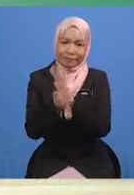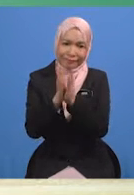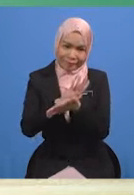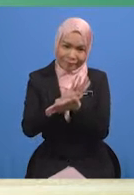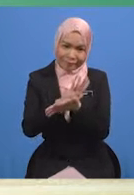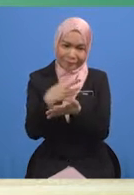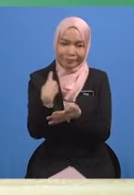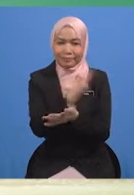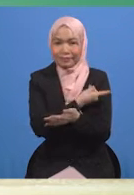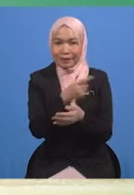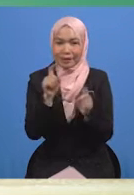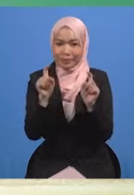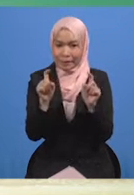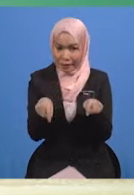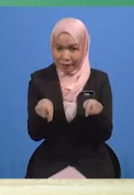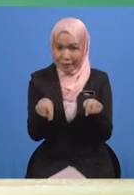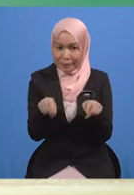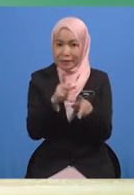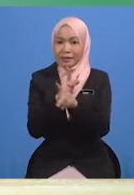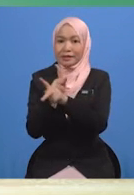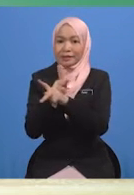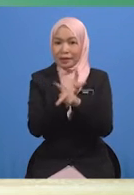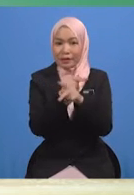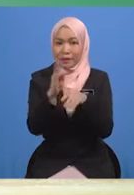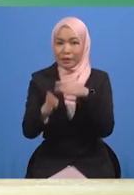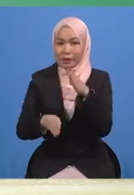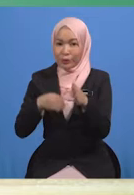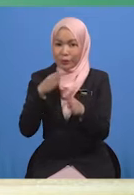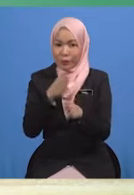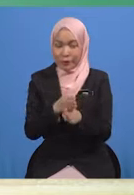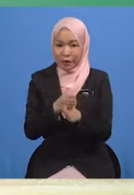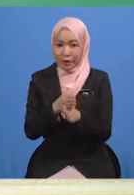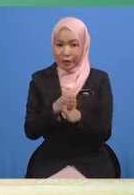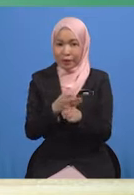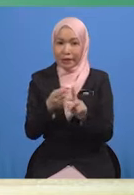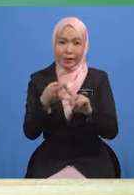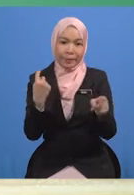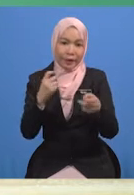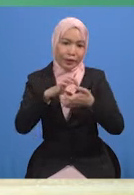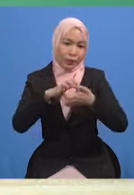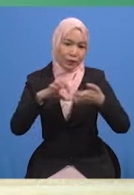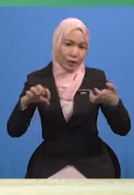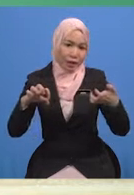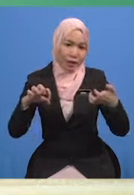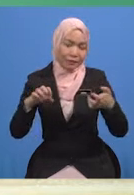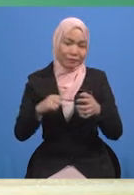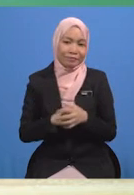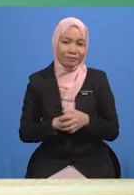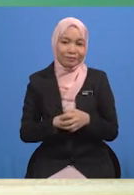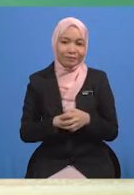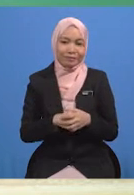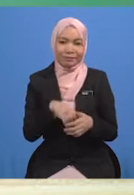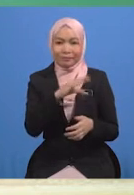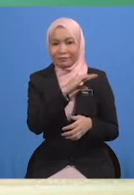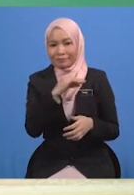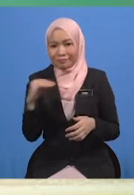itu, kita perlulah menjaga bumi kita daripada tercemar